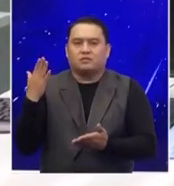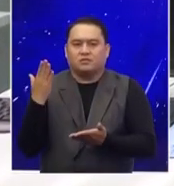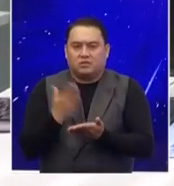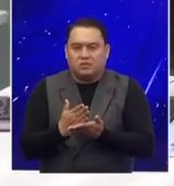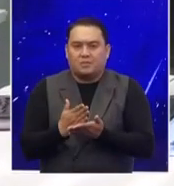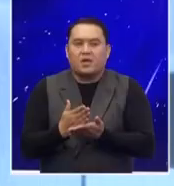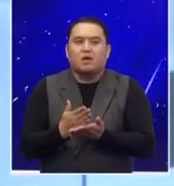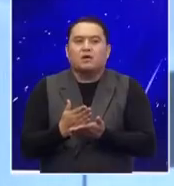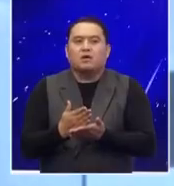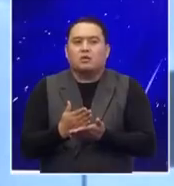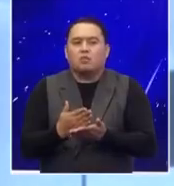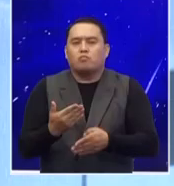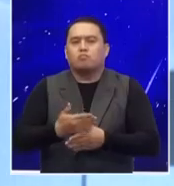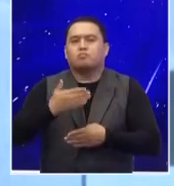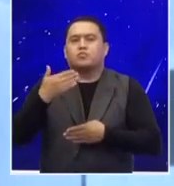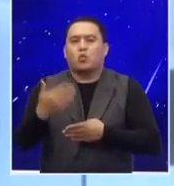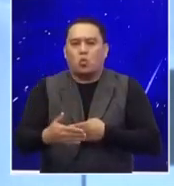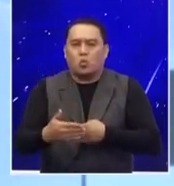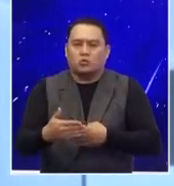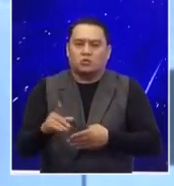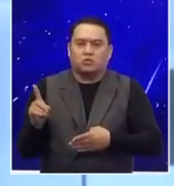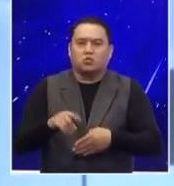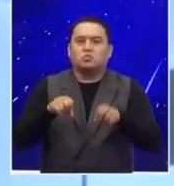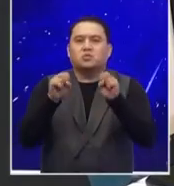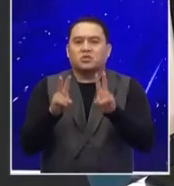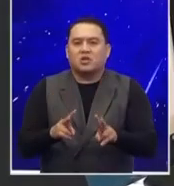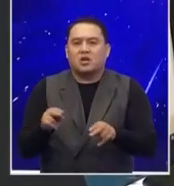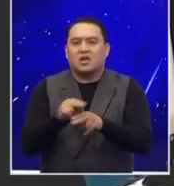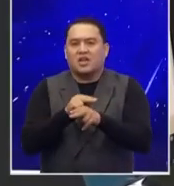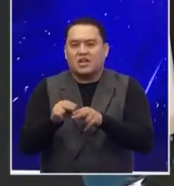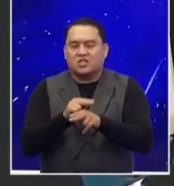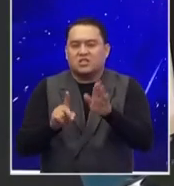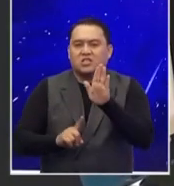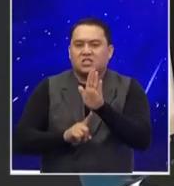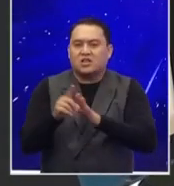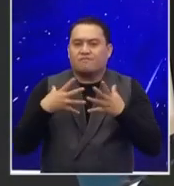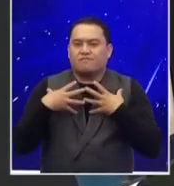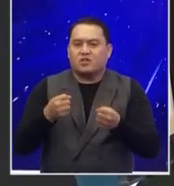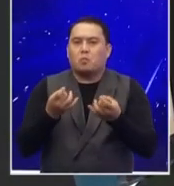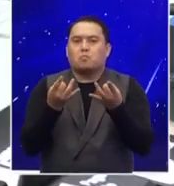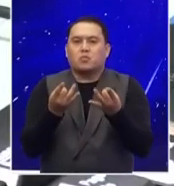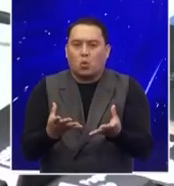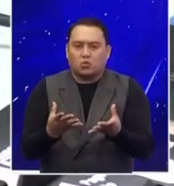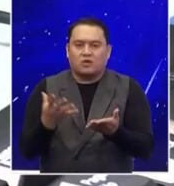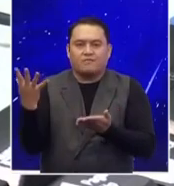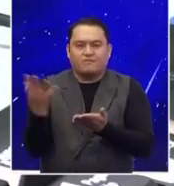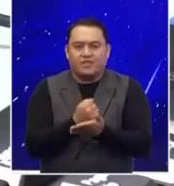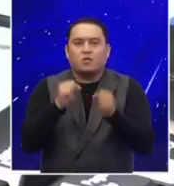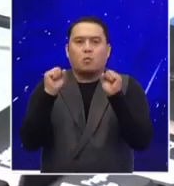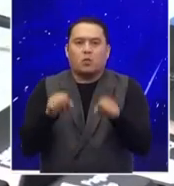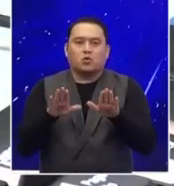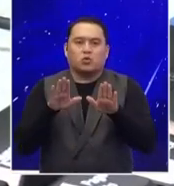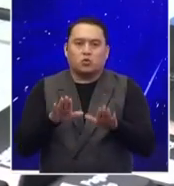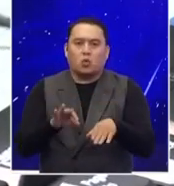зачастую обнаруживается он уже на поздней стадии. Как отмечают специалисты, вылечить рак на начальной стадии гораздо проще, но выявить его можно,